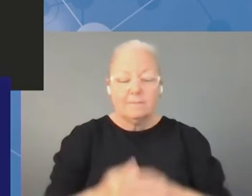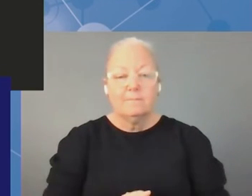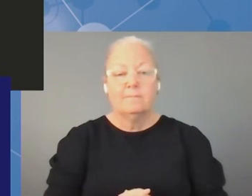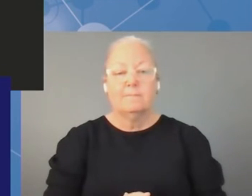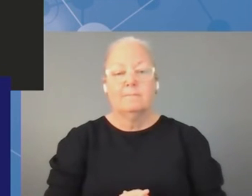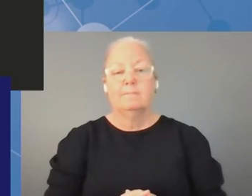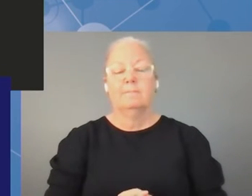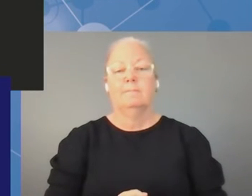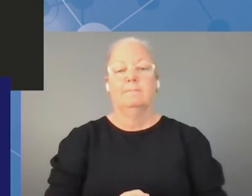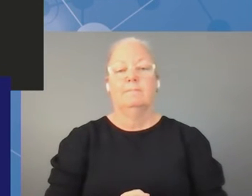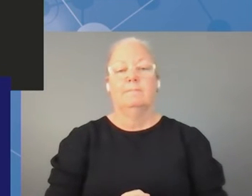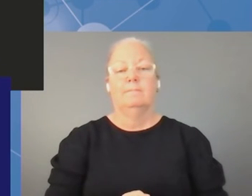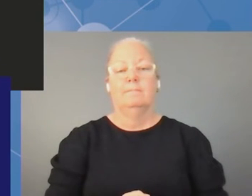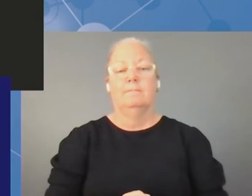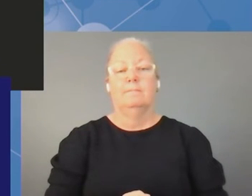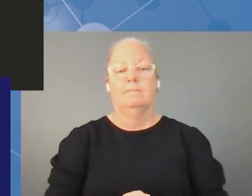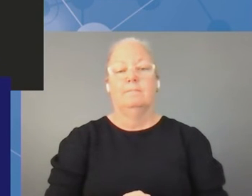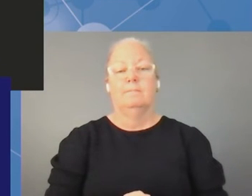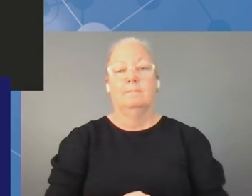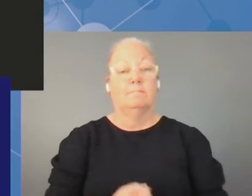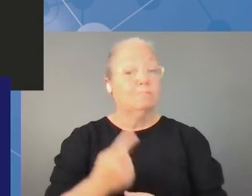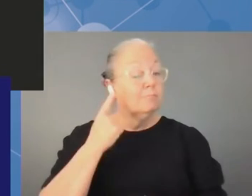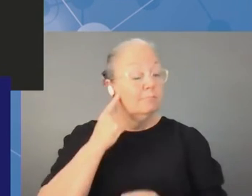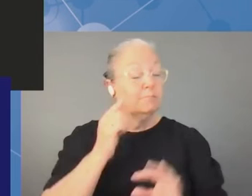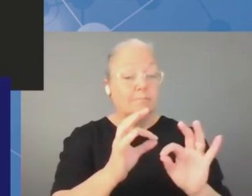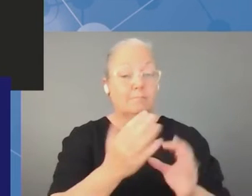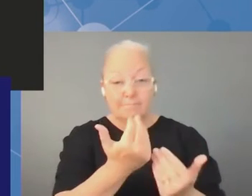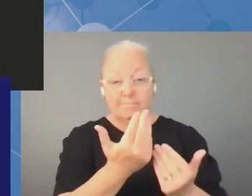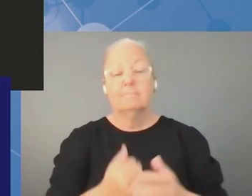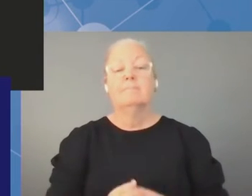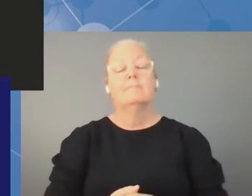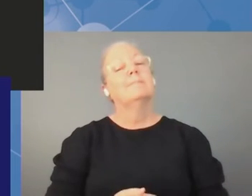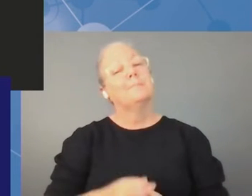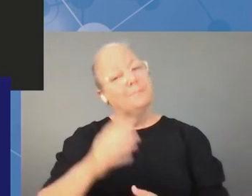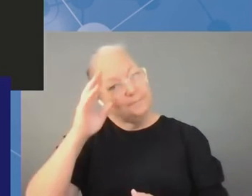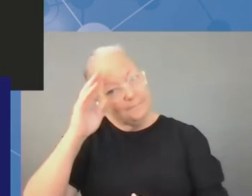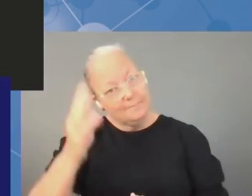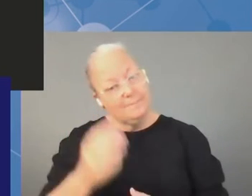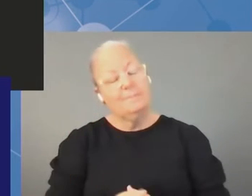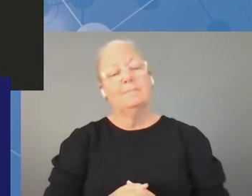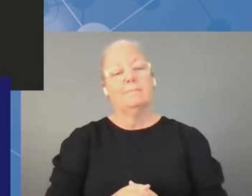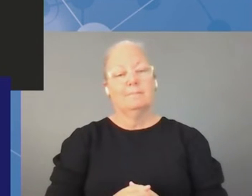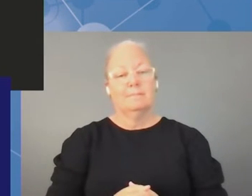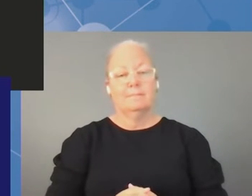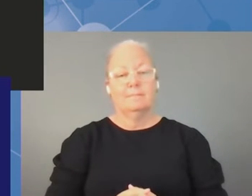Алло, здравствуйте. Yes, we can hear you. Да, мы вас слышим.